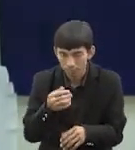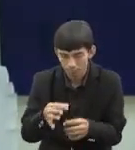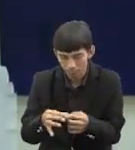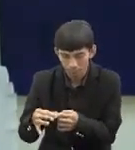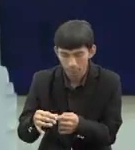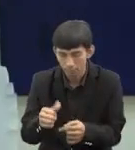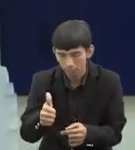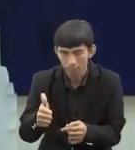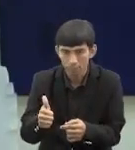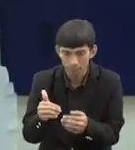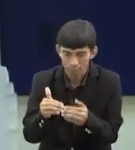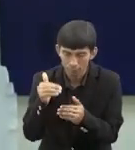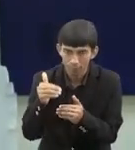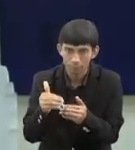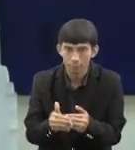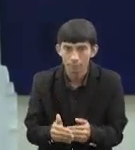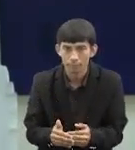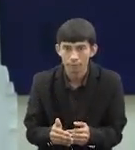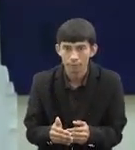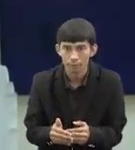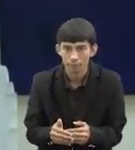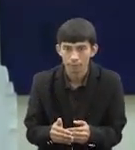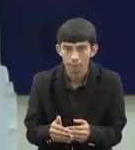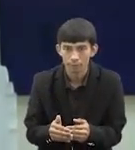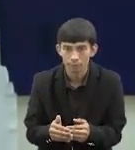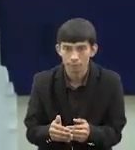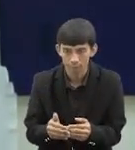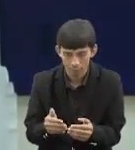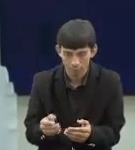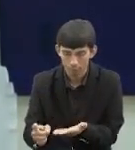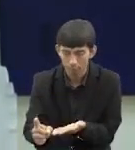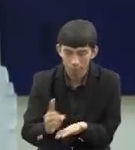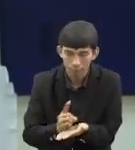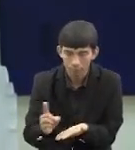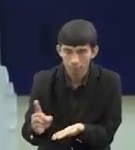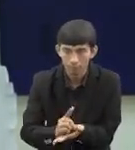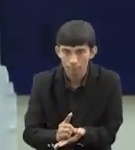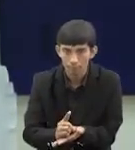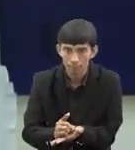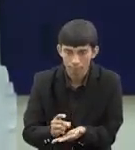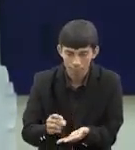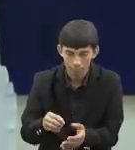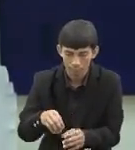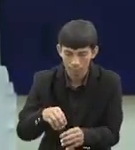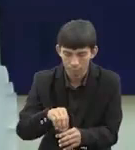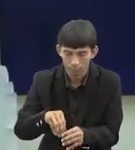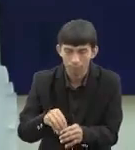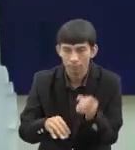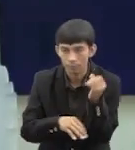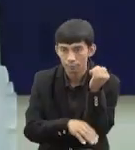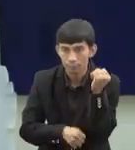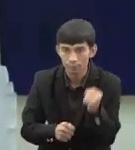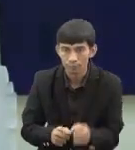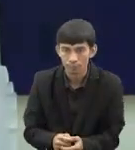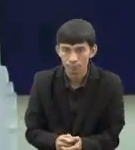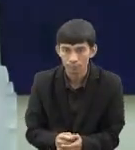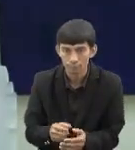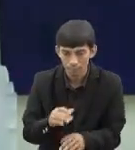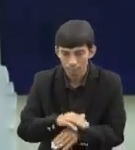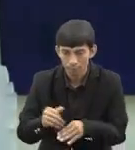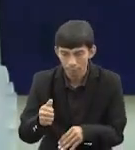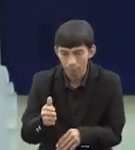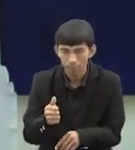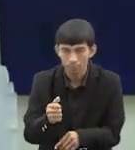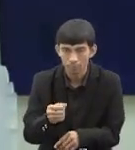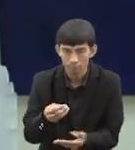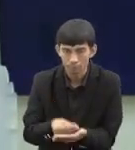con phep bị sen lo lơ kê bùa chi phục phò bị sọc mai con